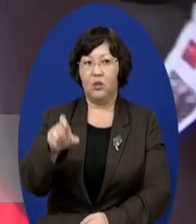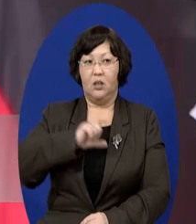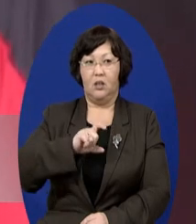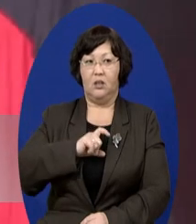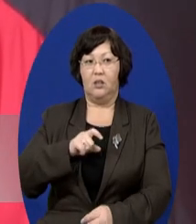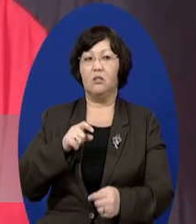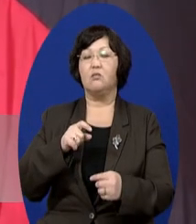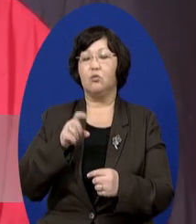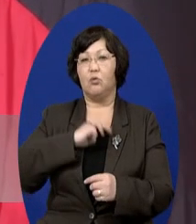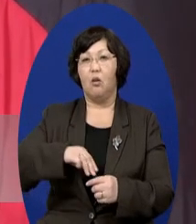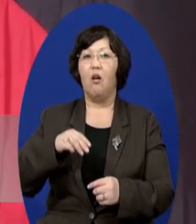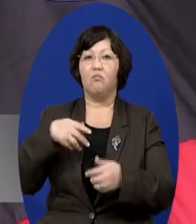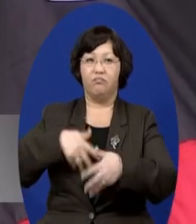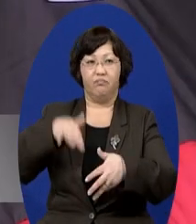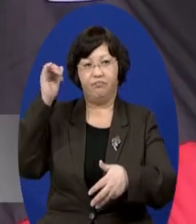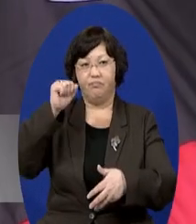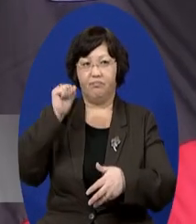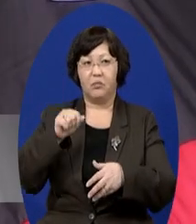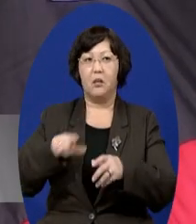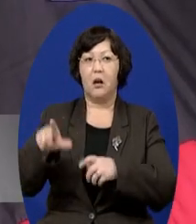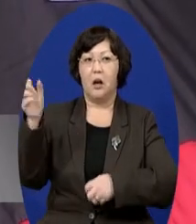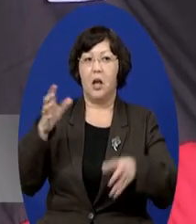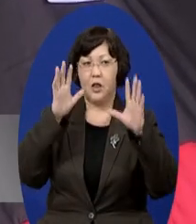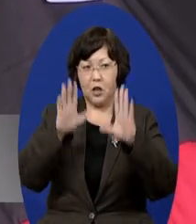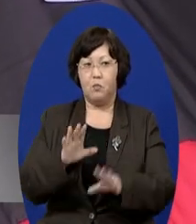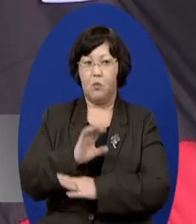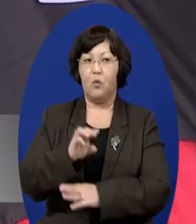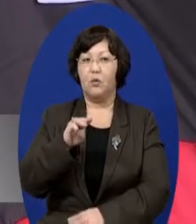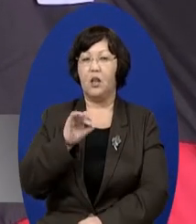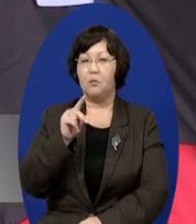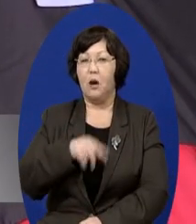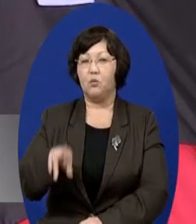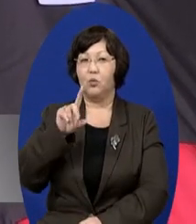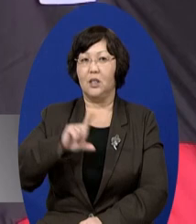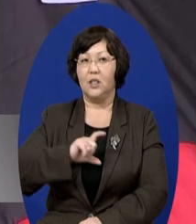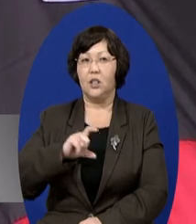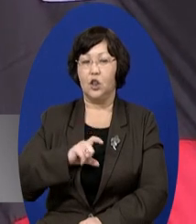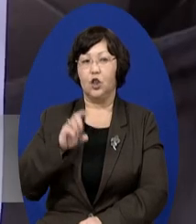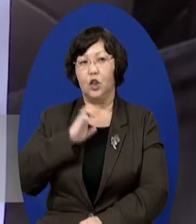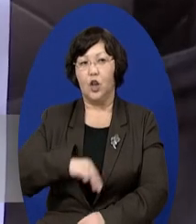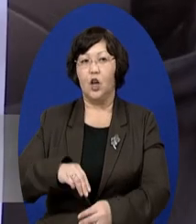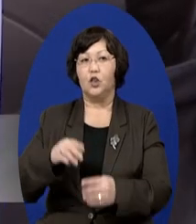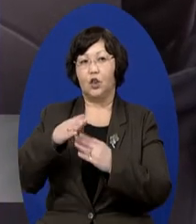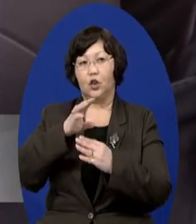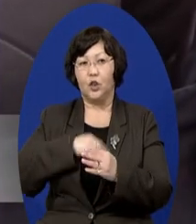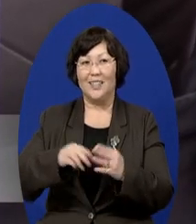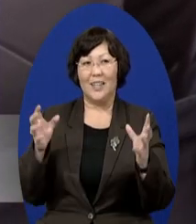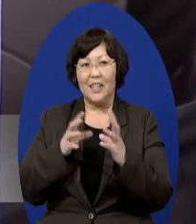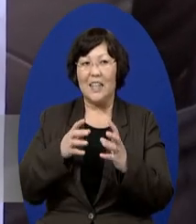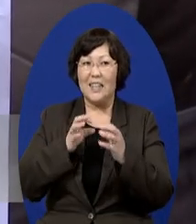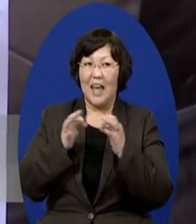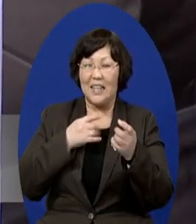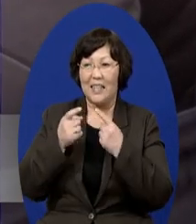эсэргүүцлийн жагсаалт зохион байгуулжээ. Ням гарагт талибанчууд хүний эрхийн төлөө тэмцэгчдтэй уулзсан боловч хилцээний нарийн ширээнийг дэлгээгүй